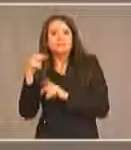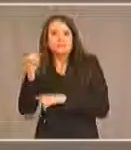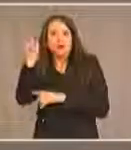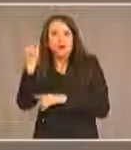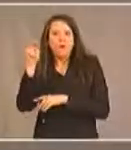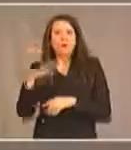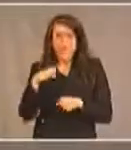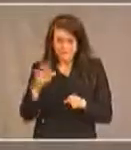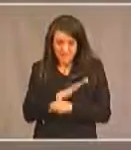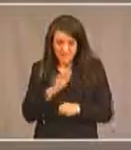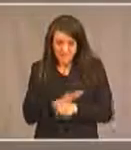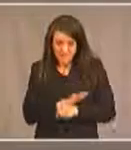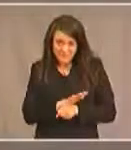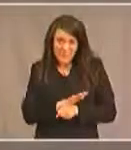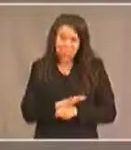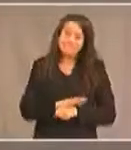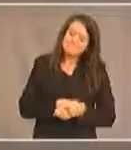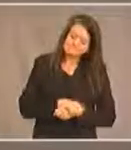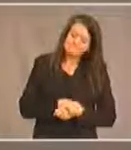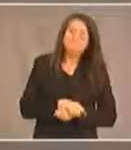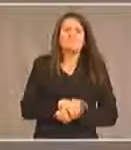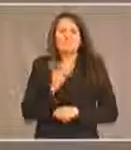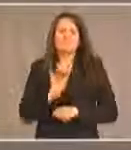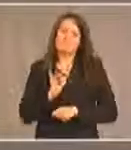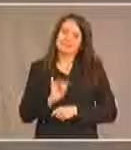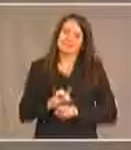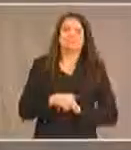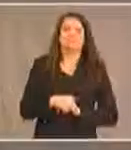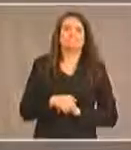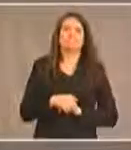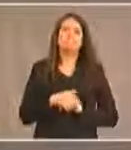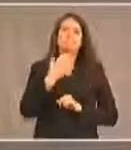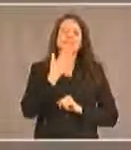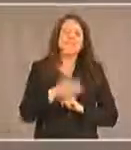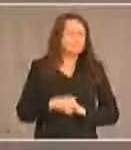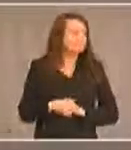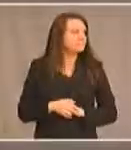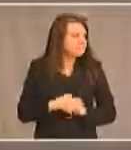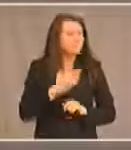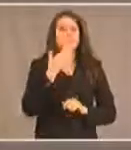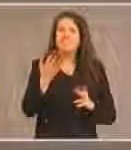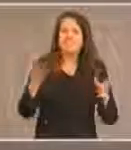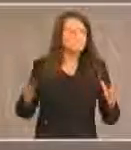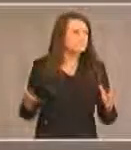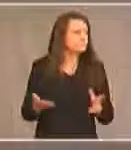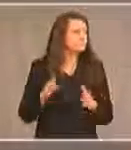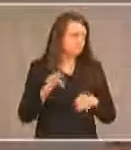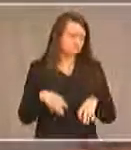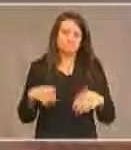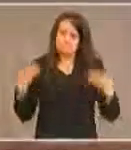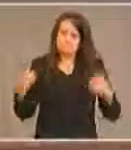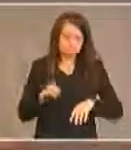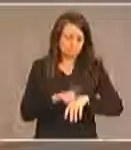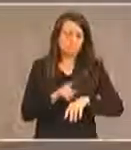voilà c'est là la question merci merci alors voilà qui conclut